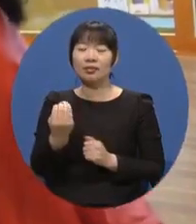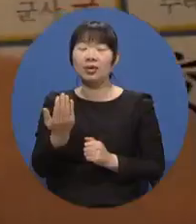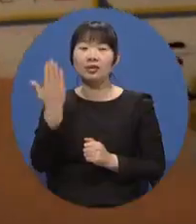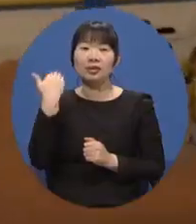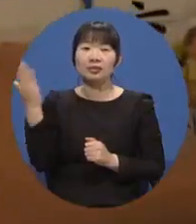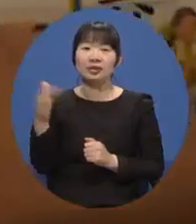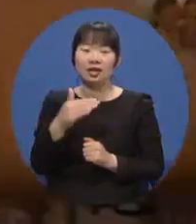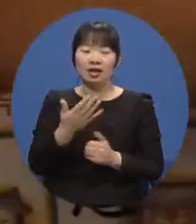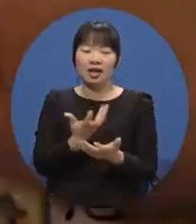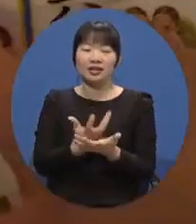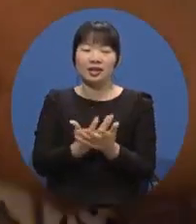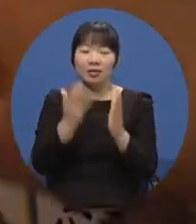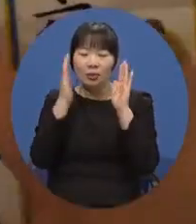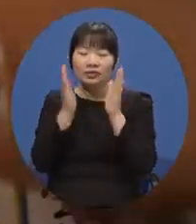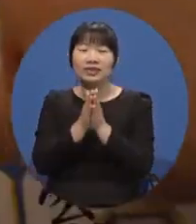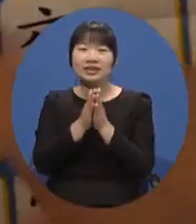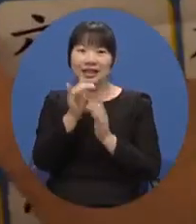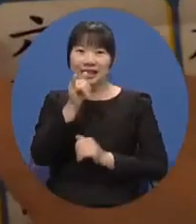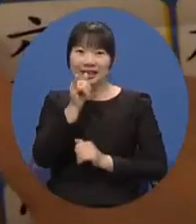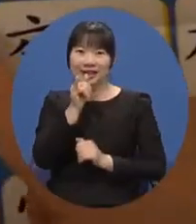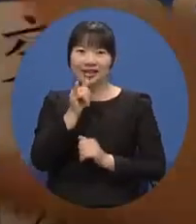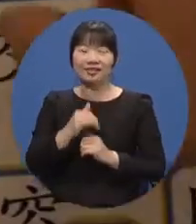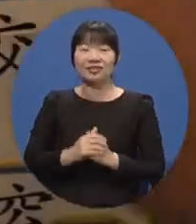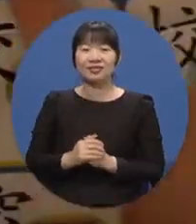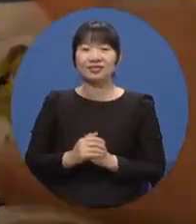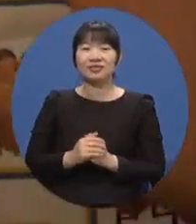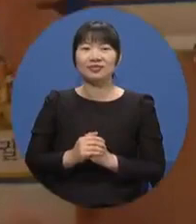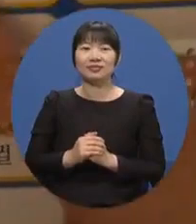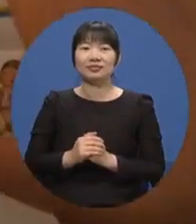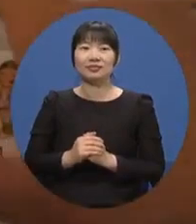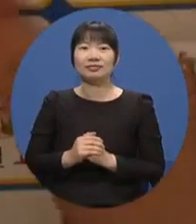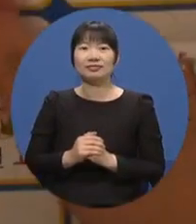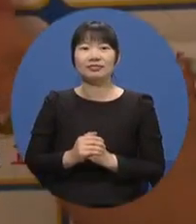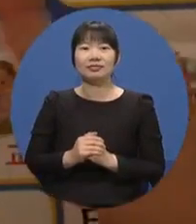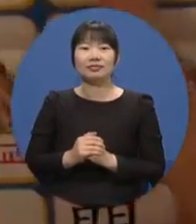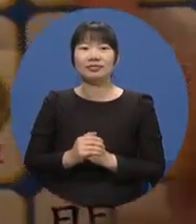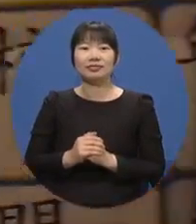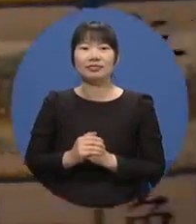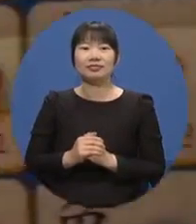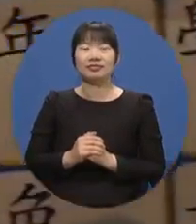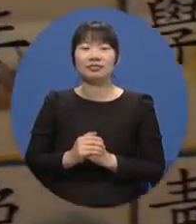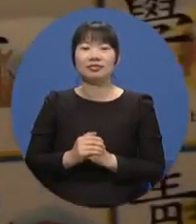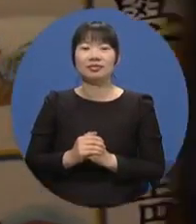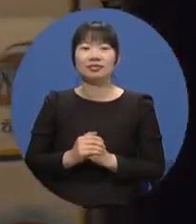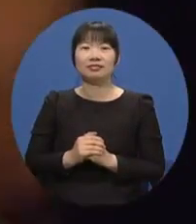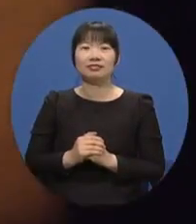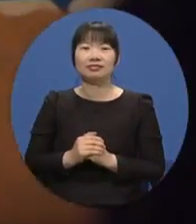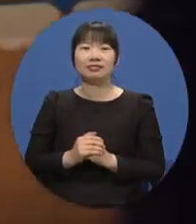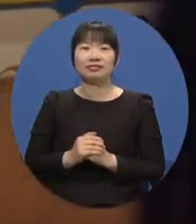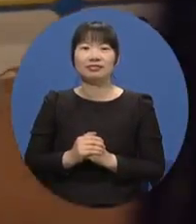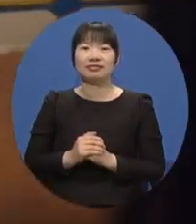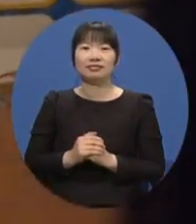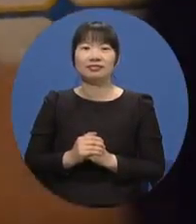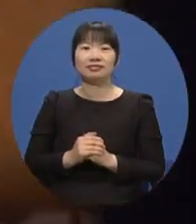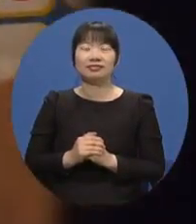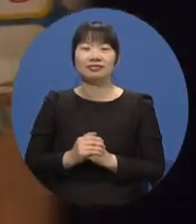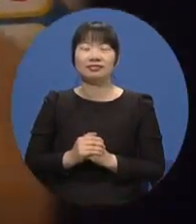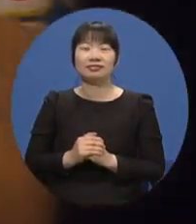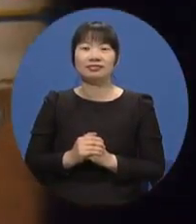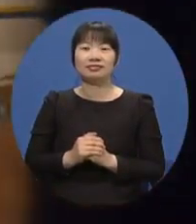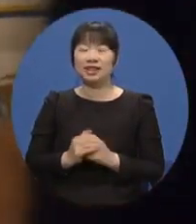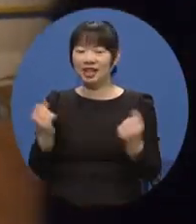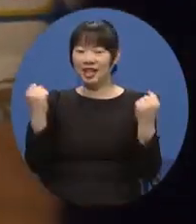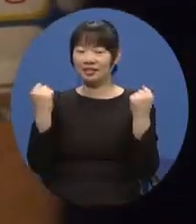말이야. 한자 공부도 시작했다는 서유리. 사군 쓰레거 그리고 힘세 힘력 힘력 힘이